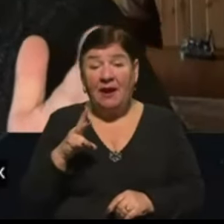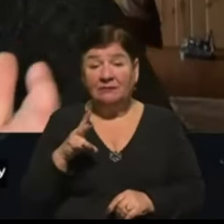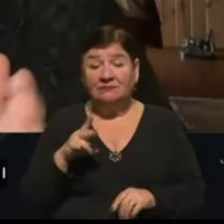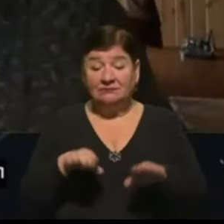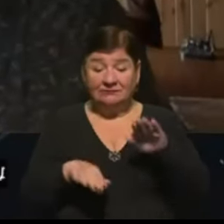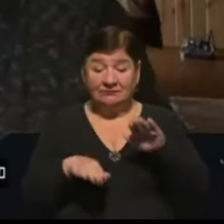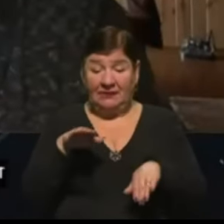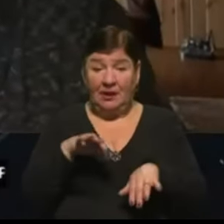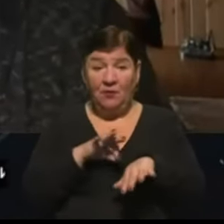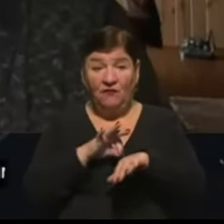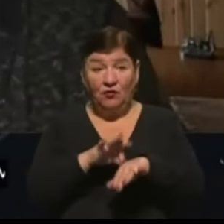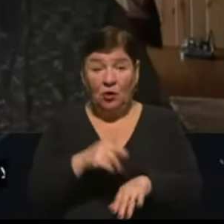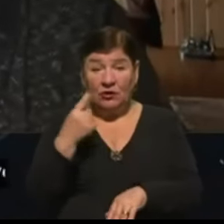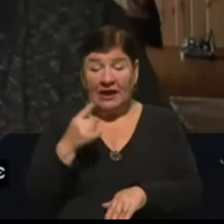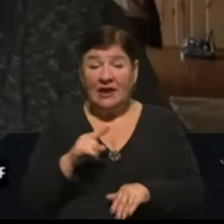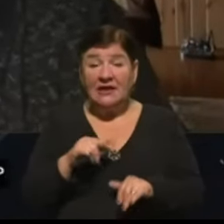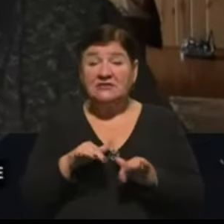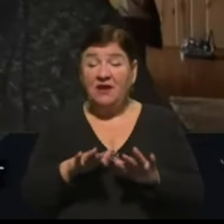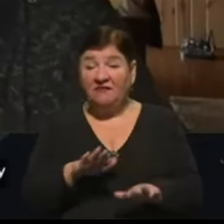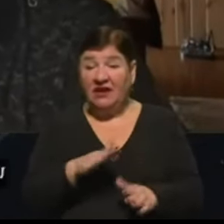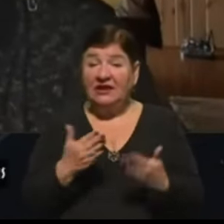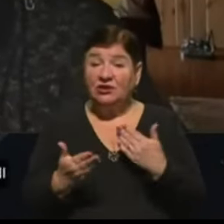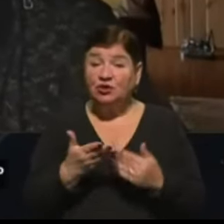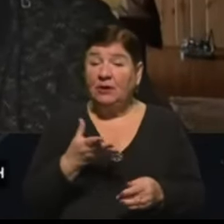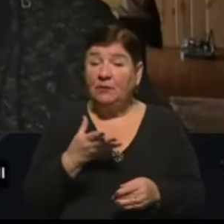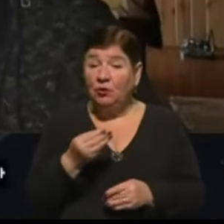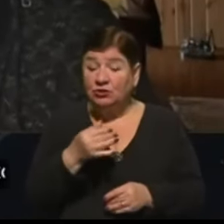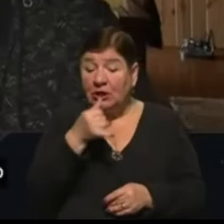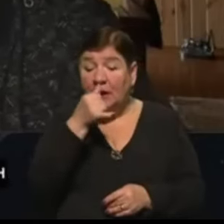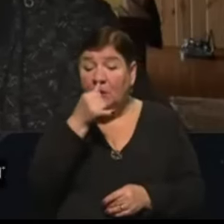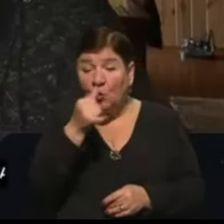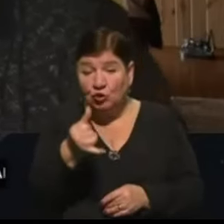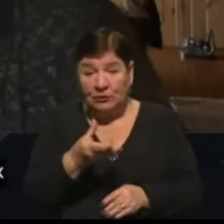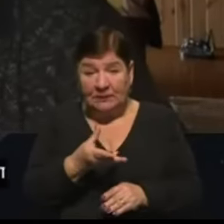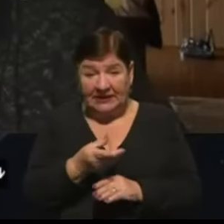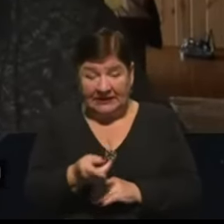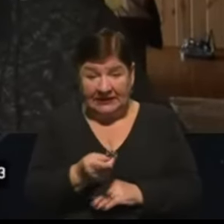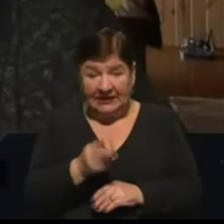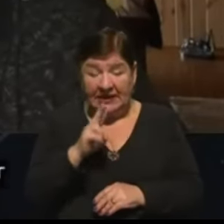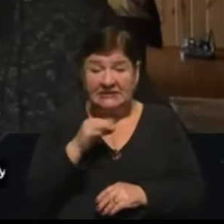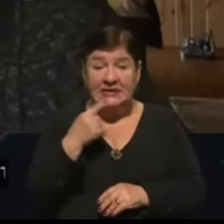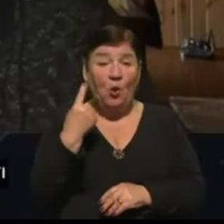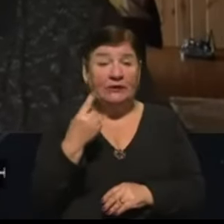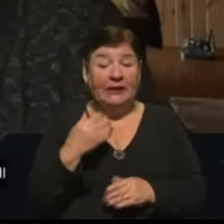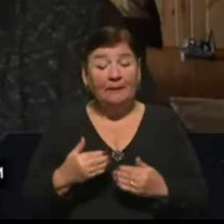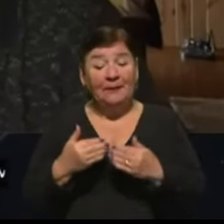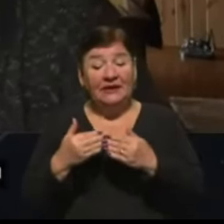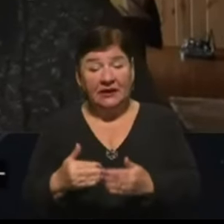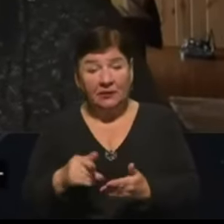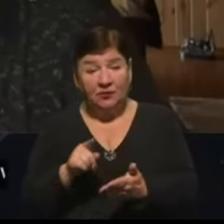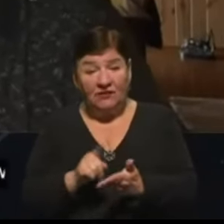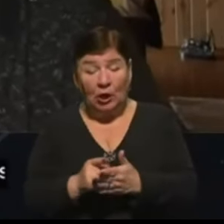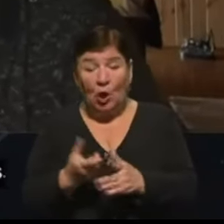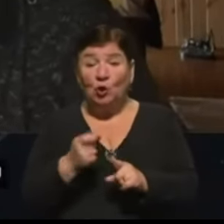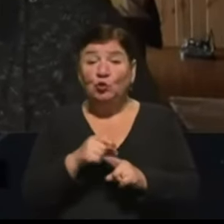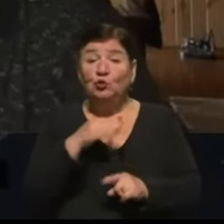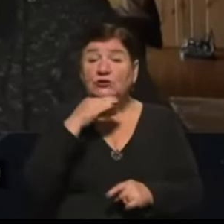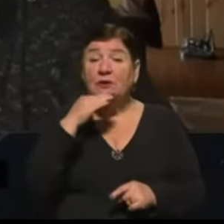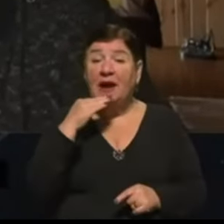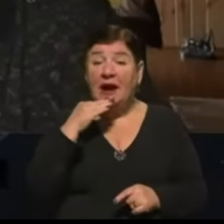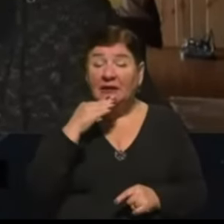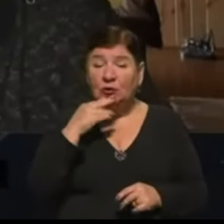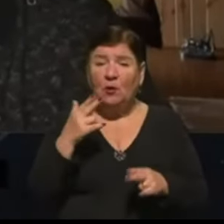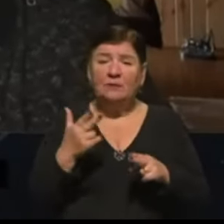проводити. Одна справа, якщо не платять ті, хто не можуть платити за це один підхід має бути. Но дуже багато,